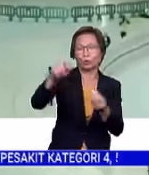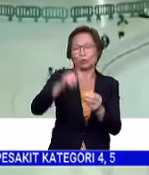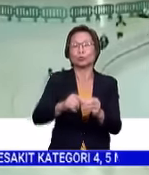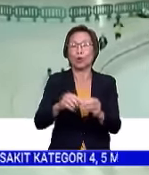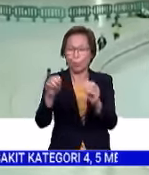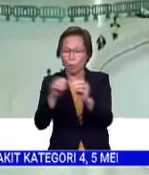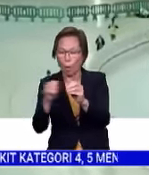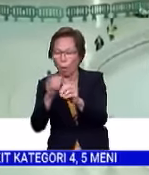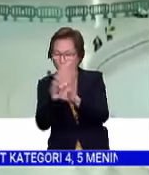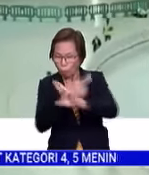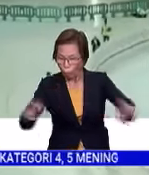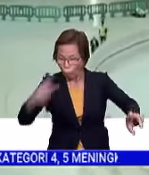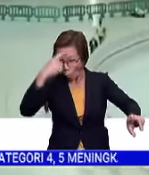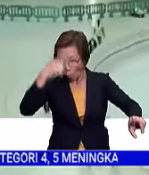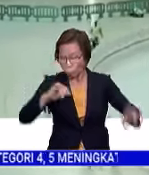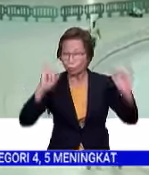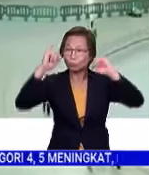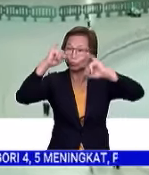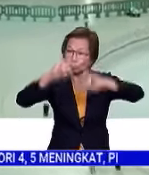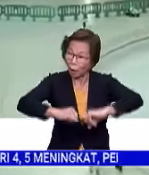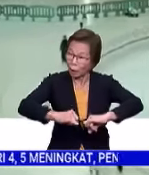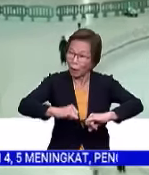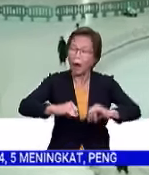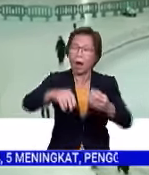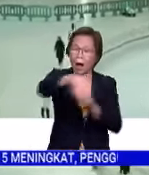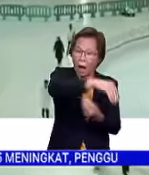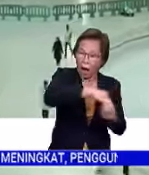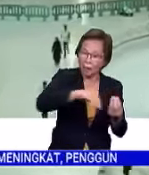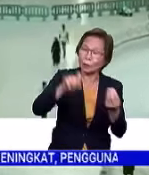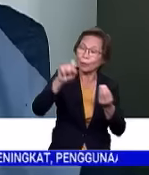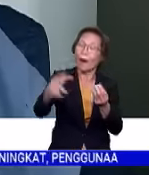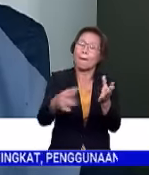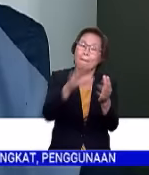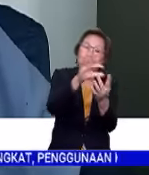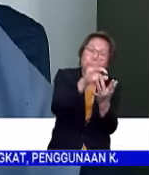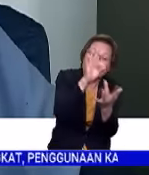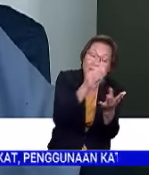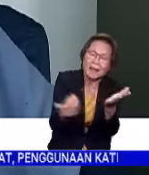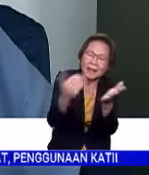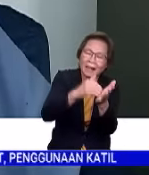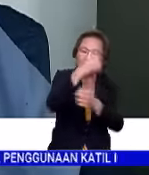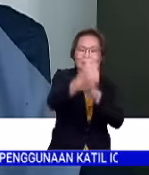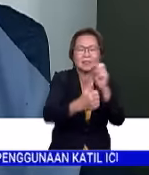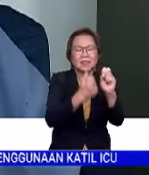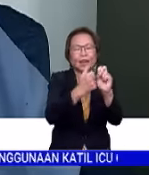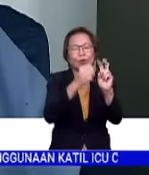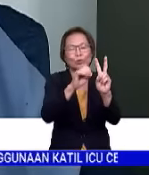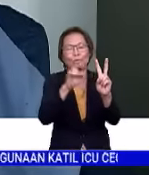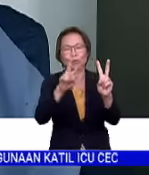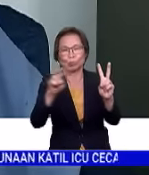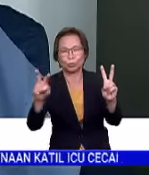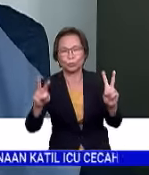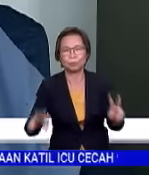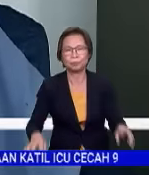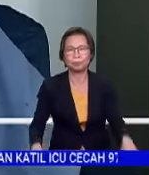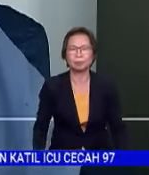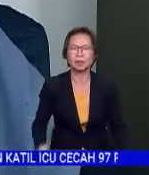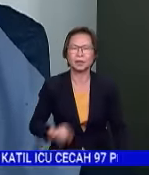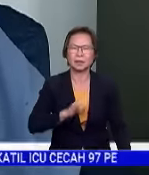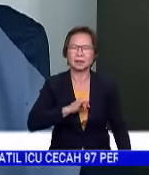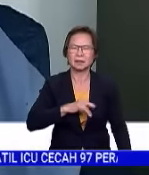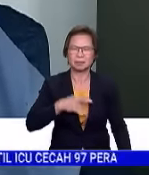persiapan mereka untuk mengerjakan ibadah tersebut sekiranya terpilih semula pada tahun hadapan. Kebaikan yang saya